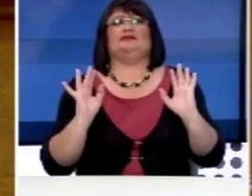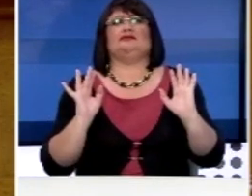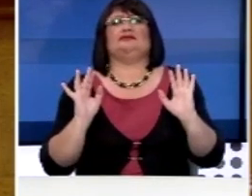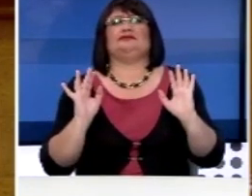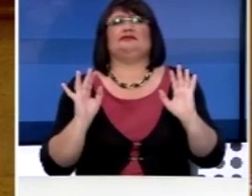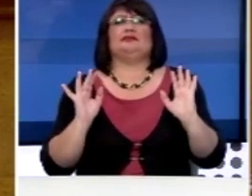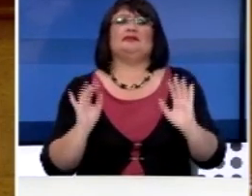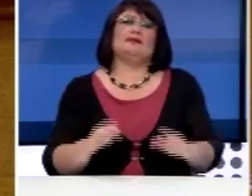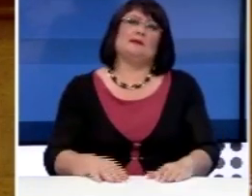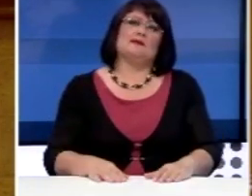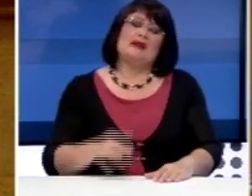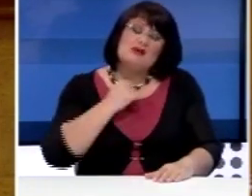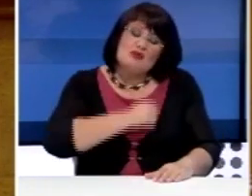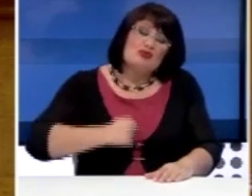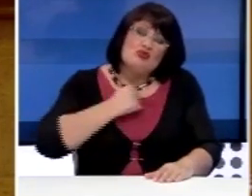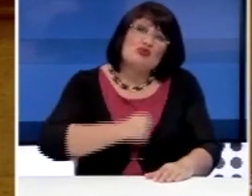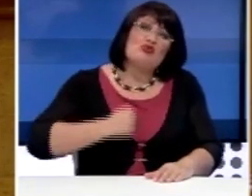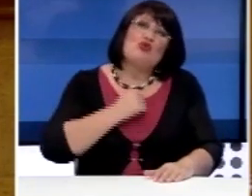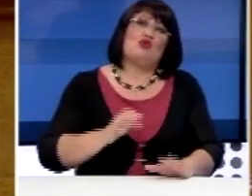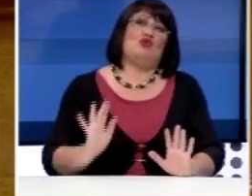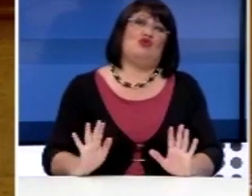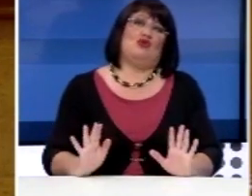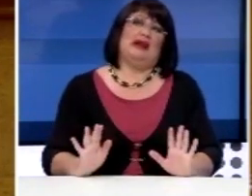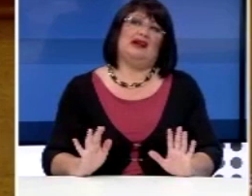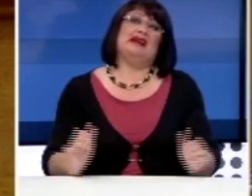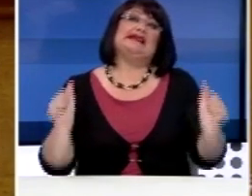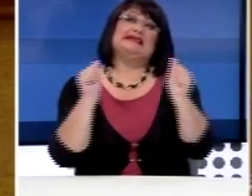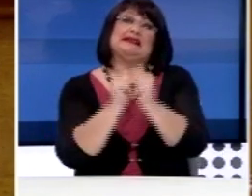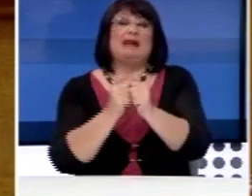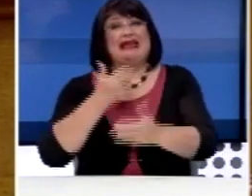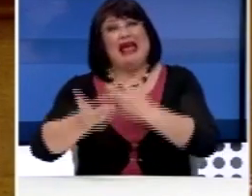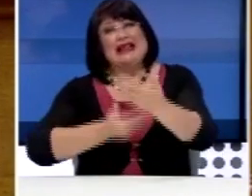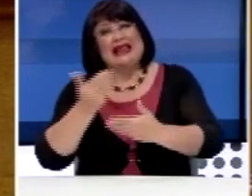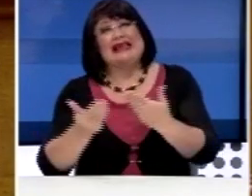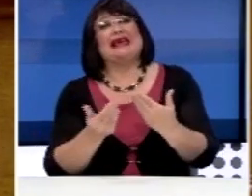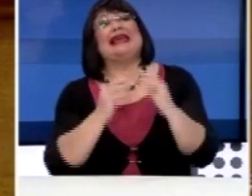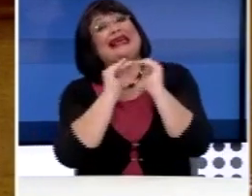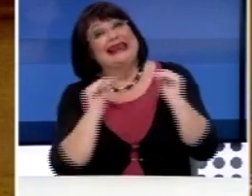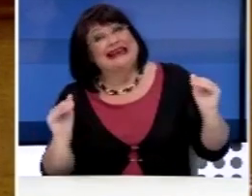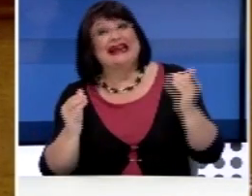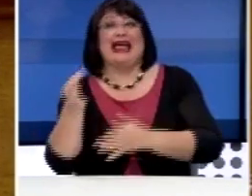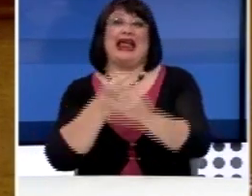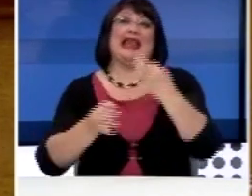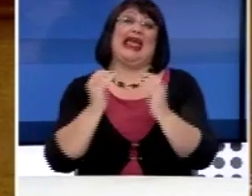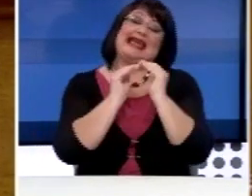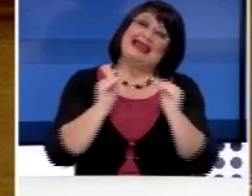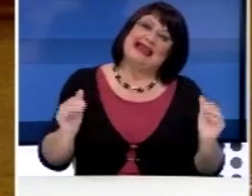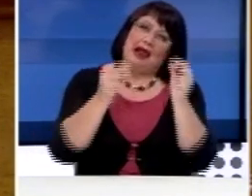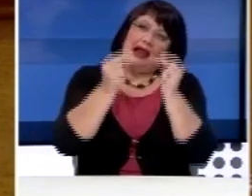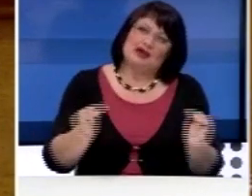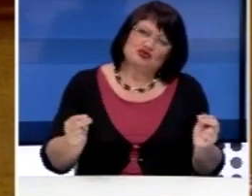έχει γνωρίσει οδυνηρά αυτό το πνεύμα της συμμαχικής αλληλεγγύης που μας πρότεινε ο κύριος